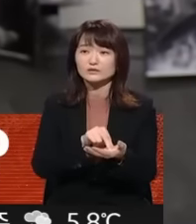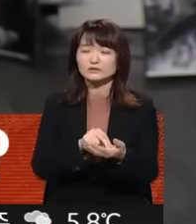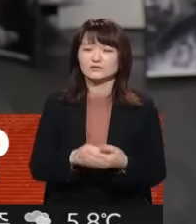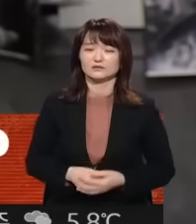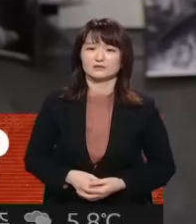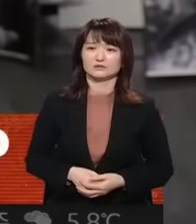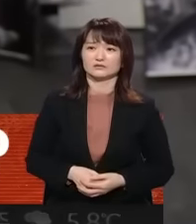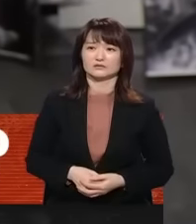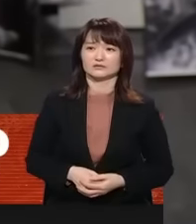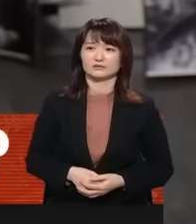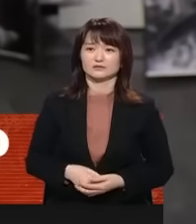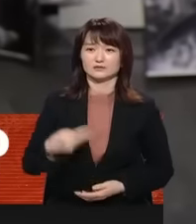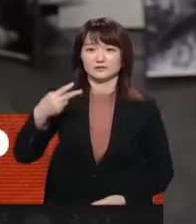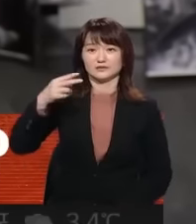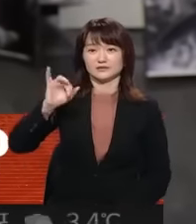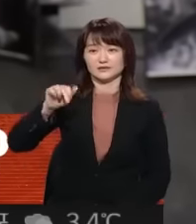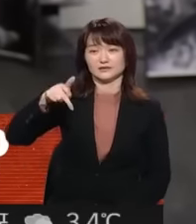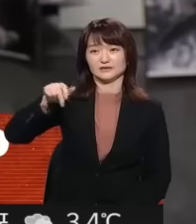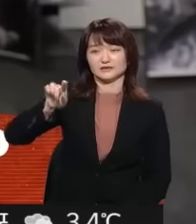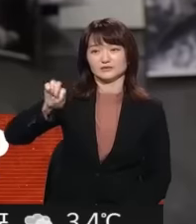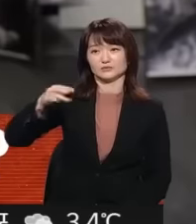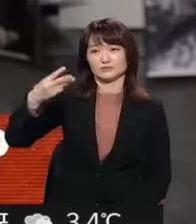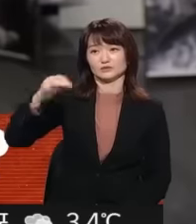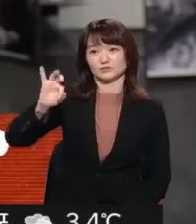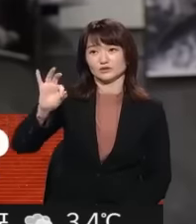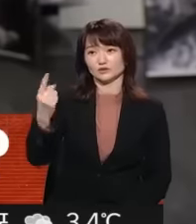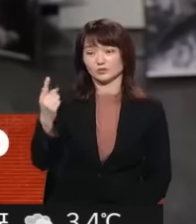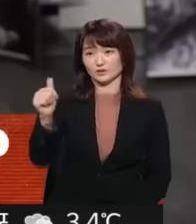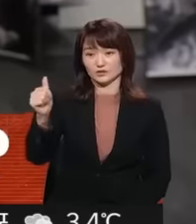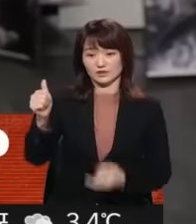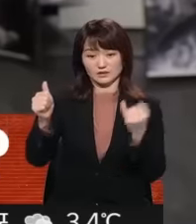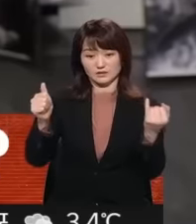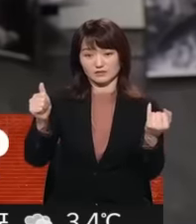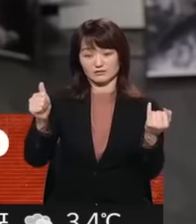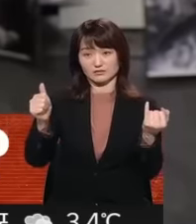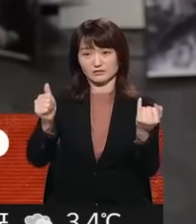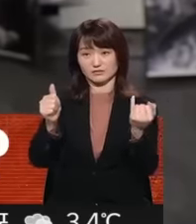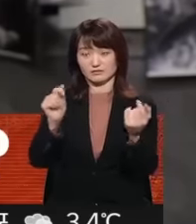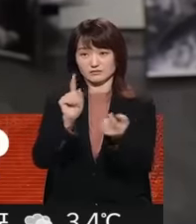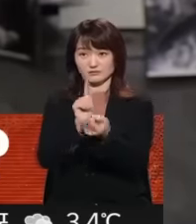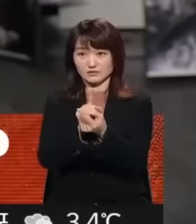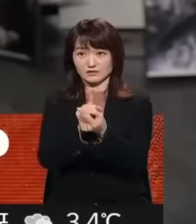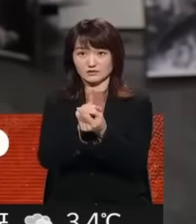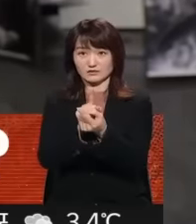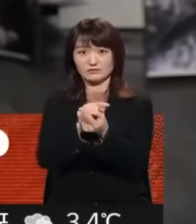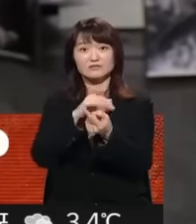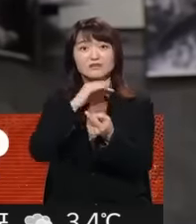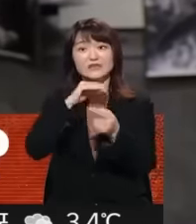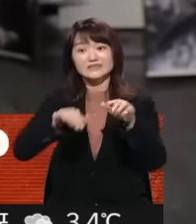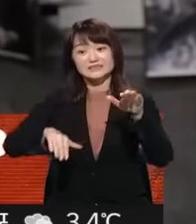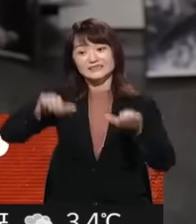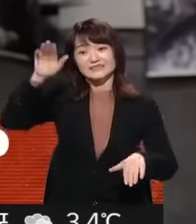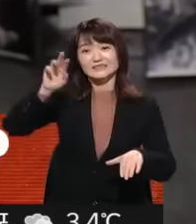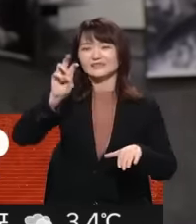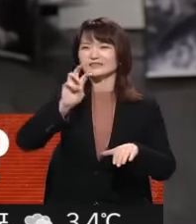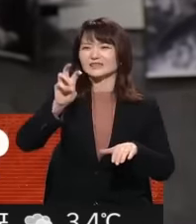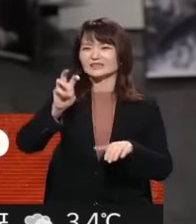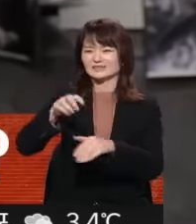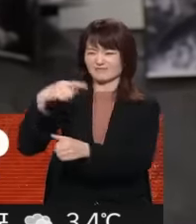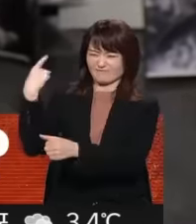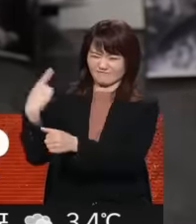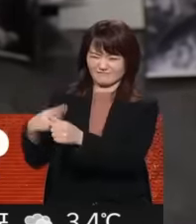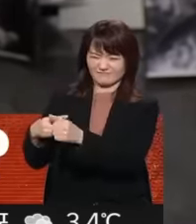미남 배우 디카프리오가 지금 여기서 만나고 있죠 예 거의 30살 차이납니다 요거는 요걸 얻어먹더라고요